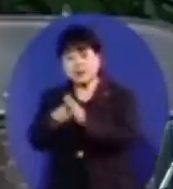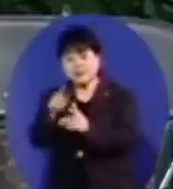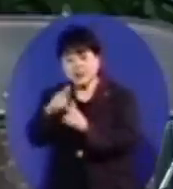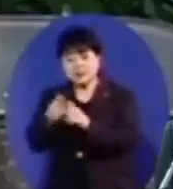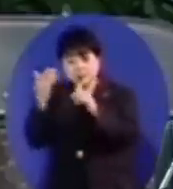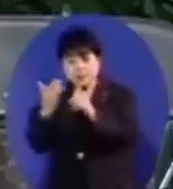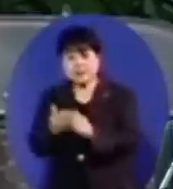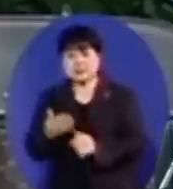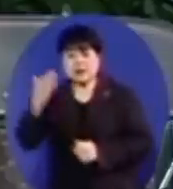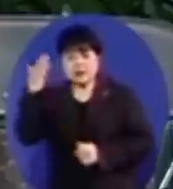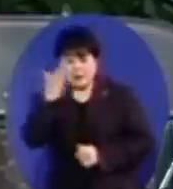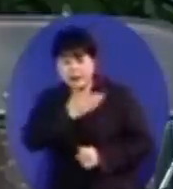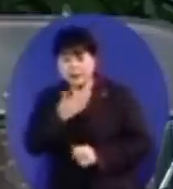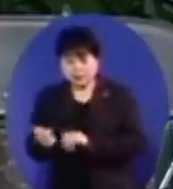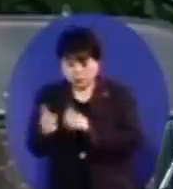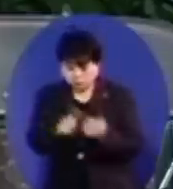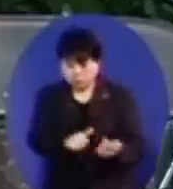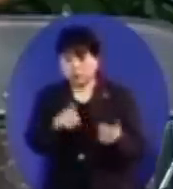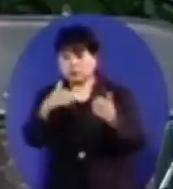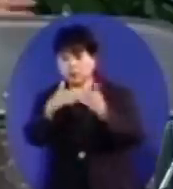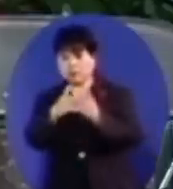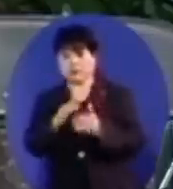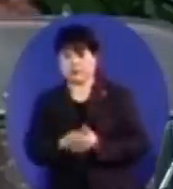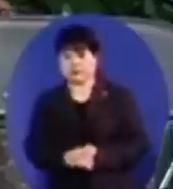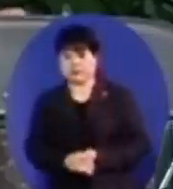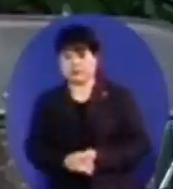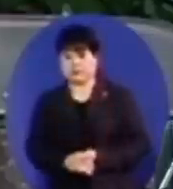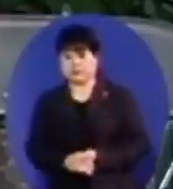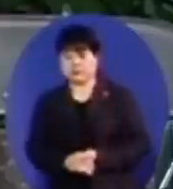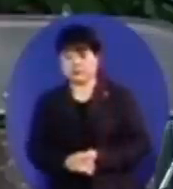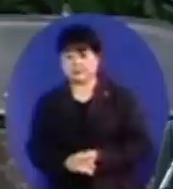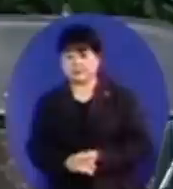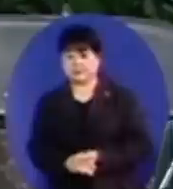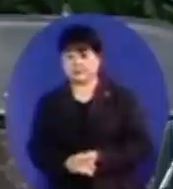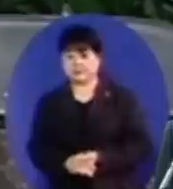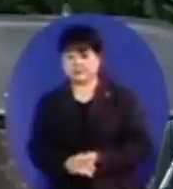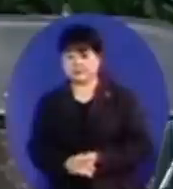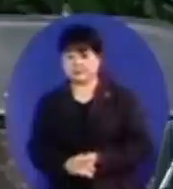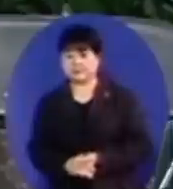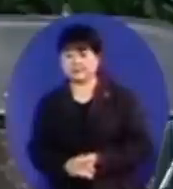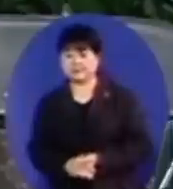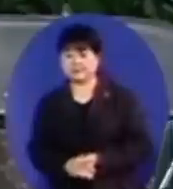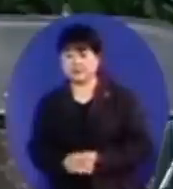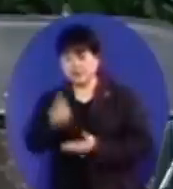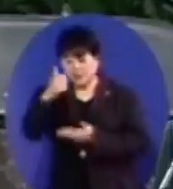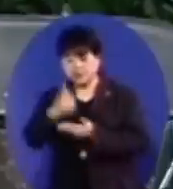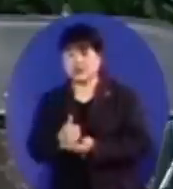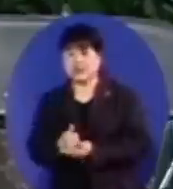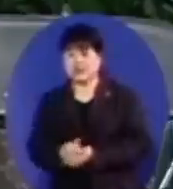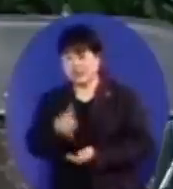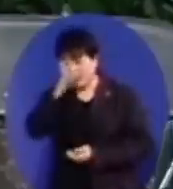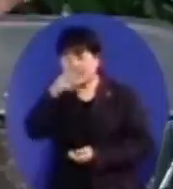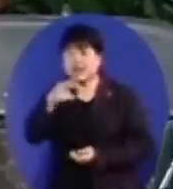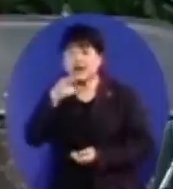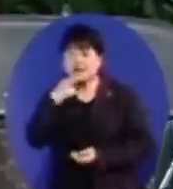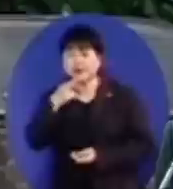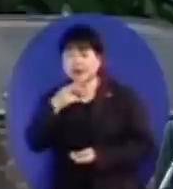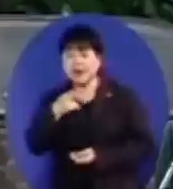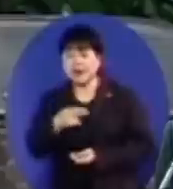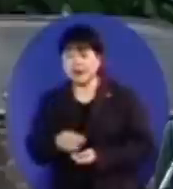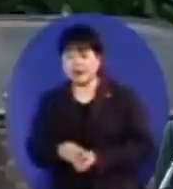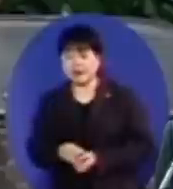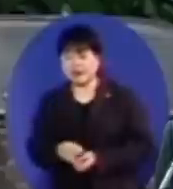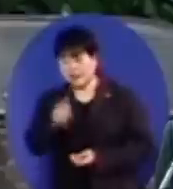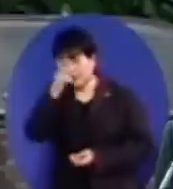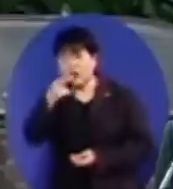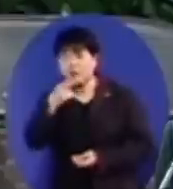예수님이 깨끗이 죽어주신 것이에요. 그 시시하게 죄 지었다 안 지었다 그 논란 네 죄 있다